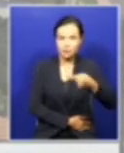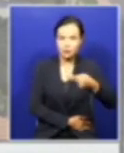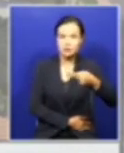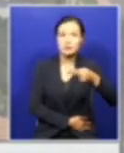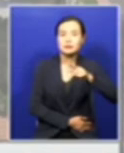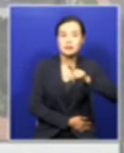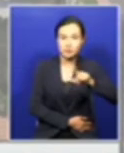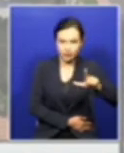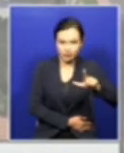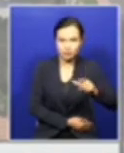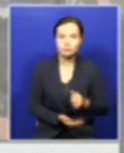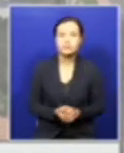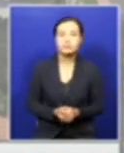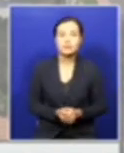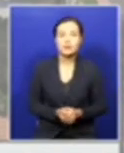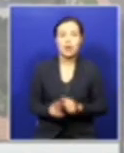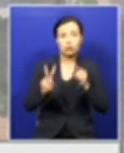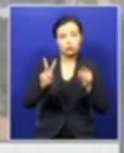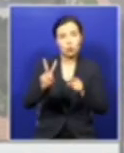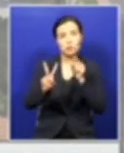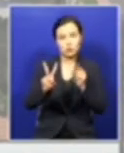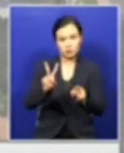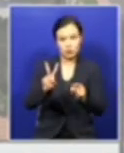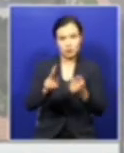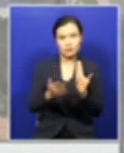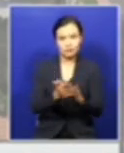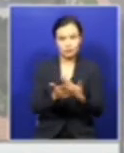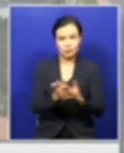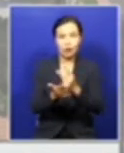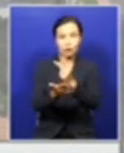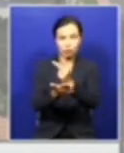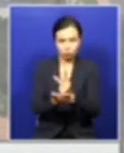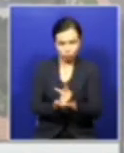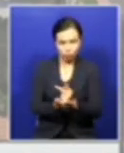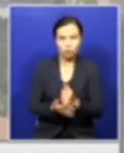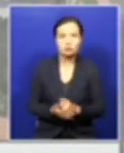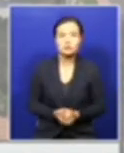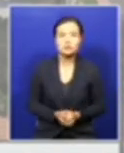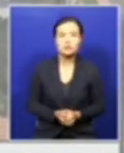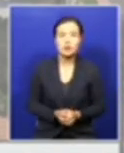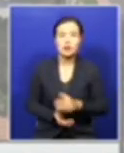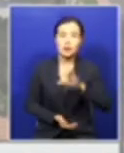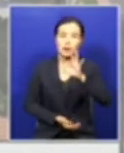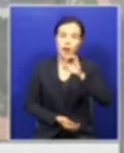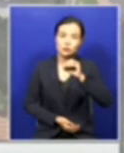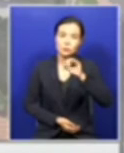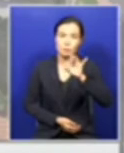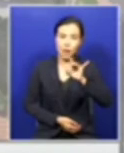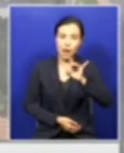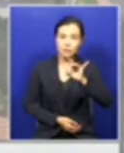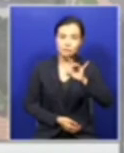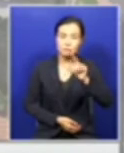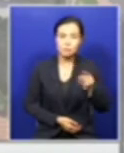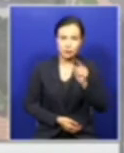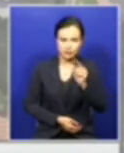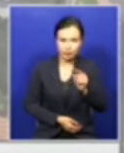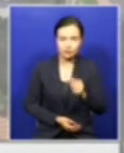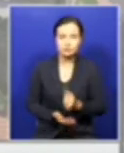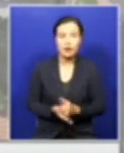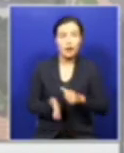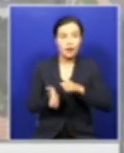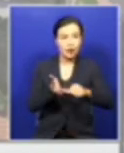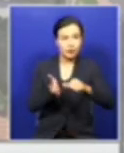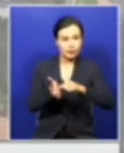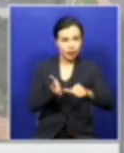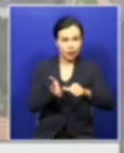าทคิดเป็นแค่ 2% จากวงเงินกู้ทั้งหมดอีก 98% นั้นนำมาแก้ไ